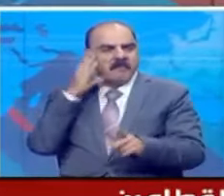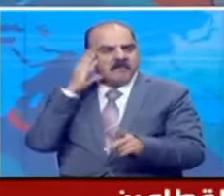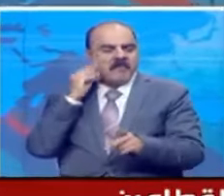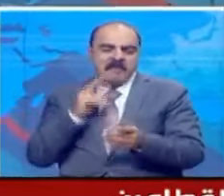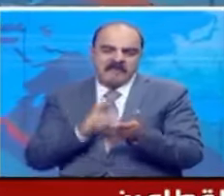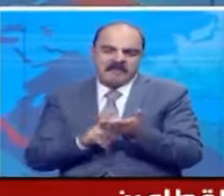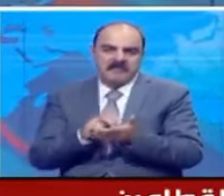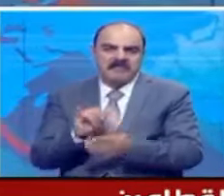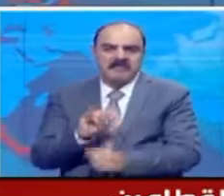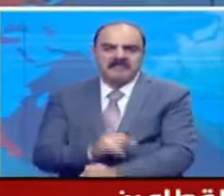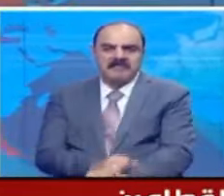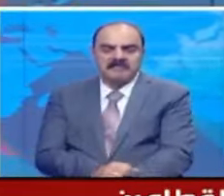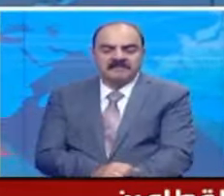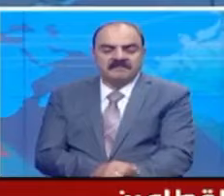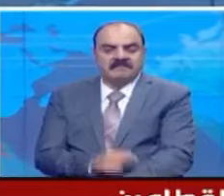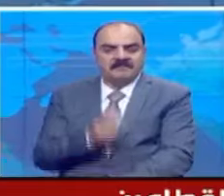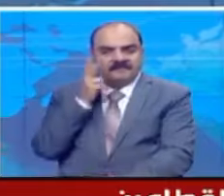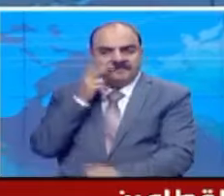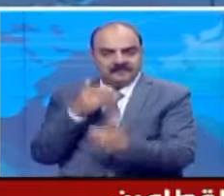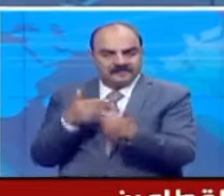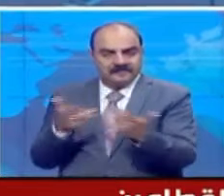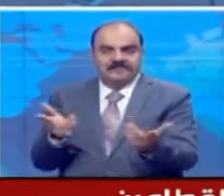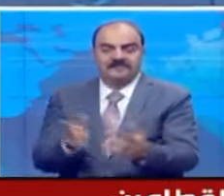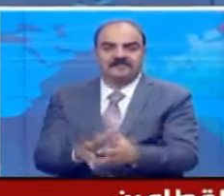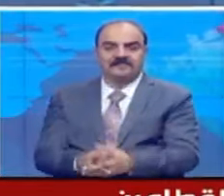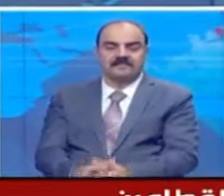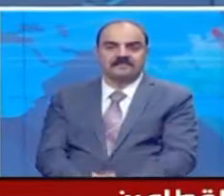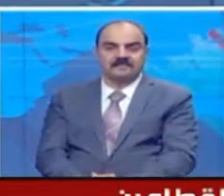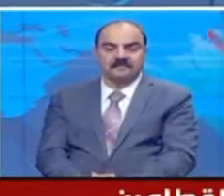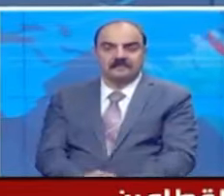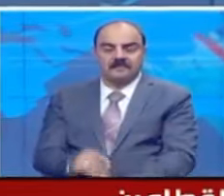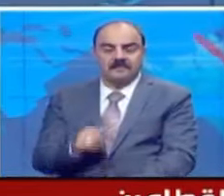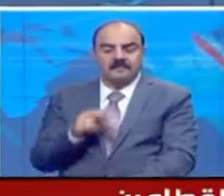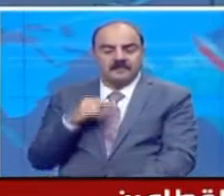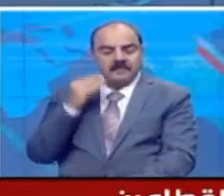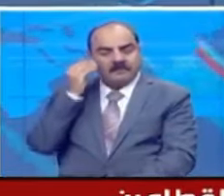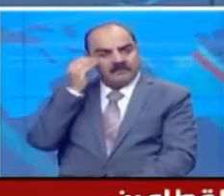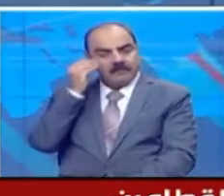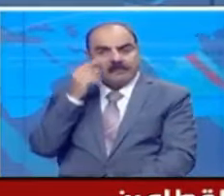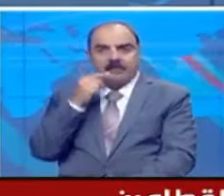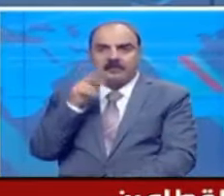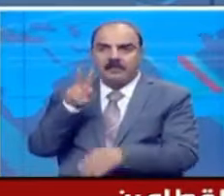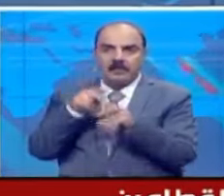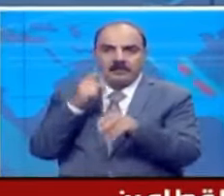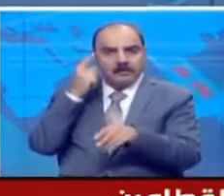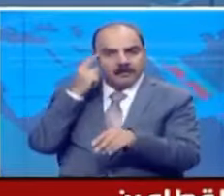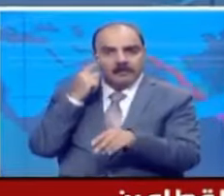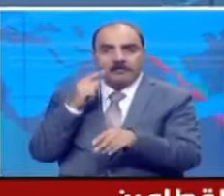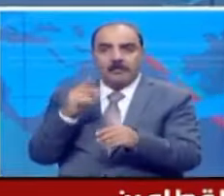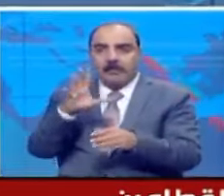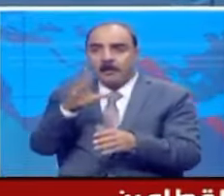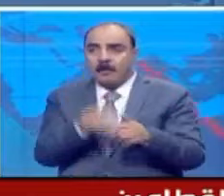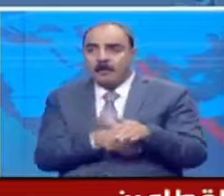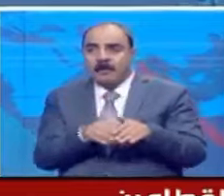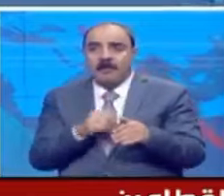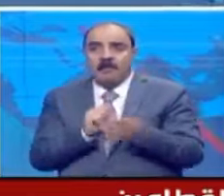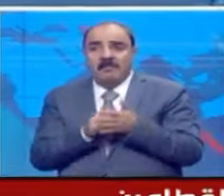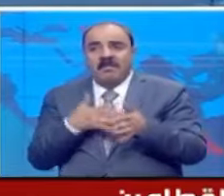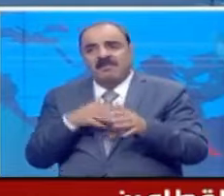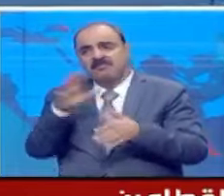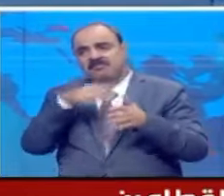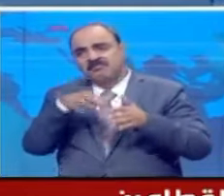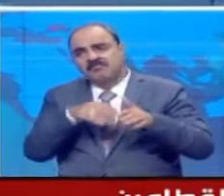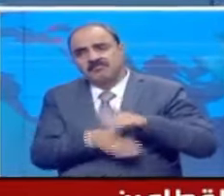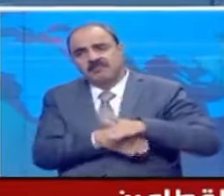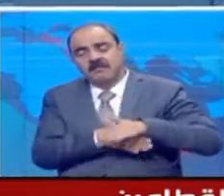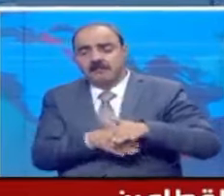فيه أيضا وعي إعلامي يفتح للمواطن أفاق في عملية الاختيار وعملية عدم التخزين البضائع بشكل